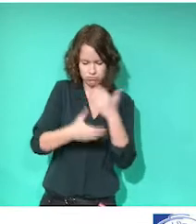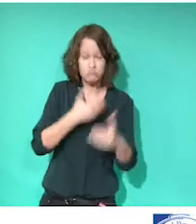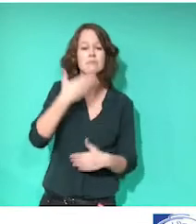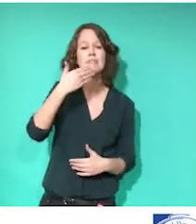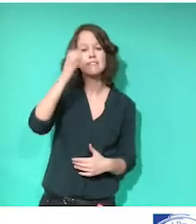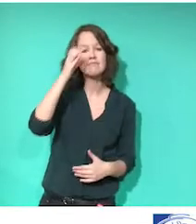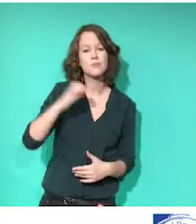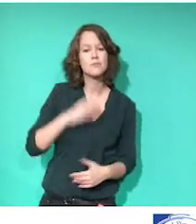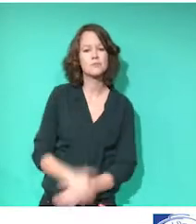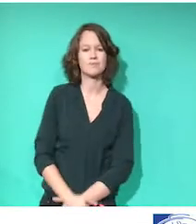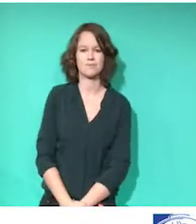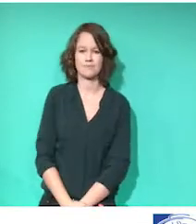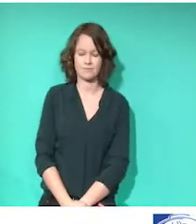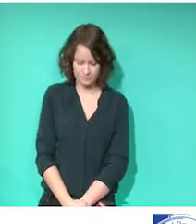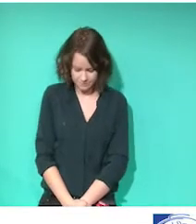attention.